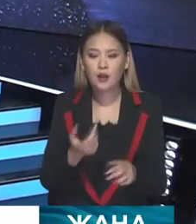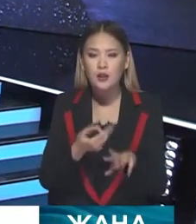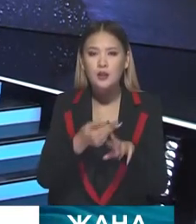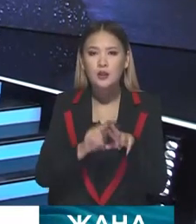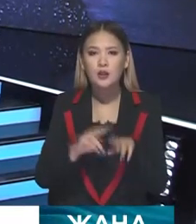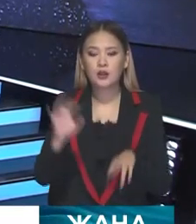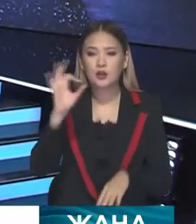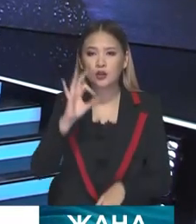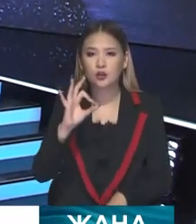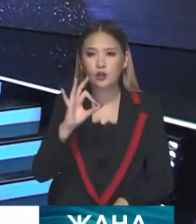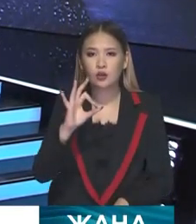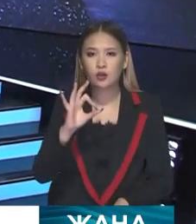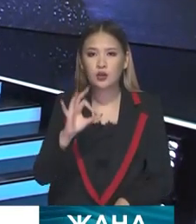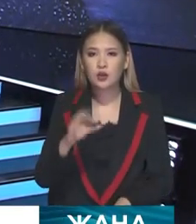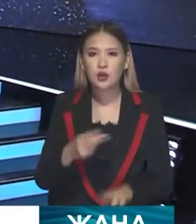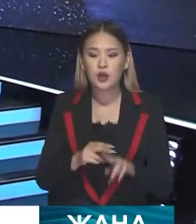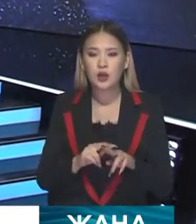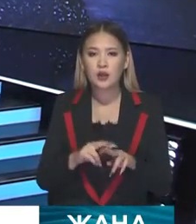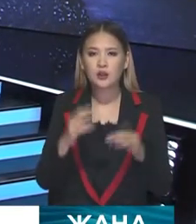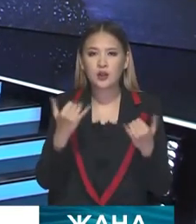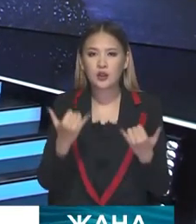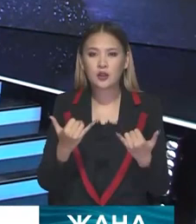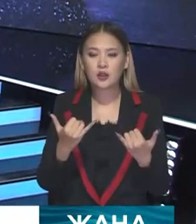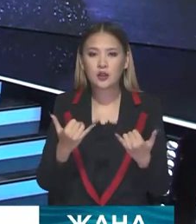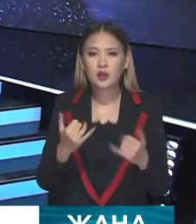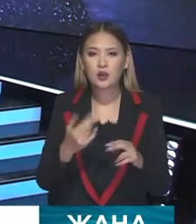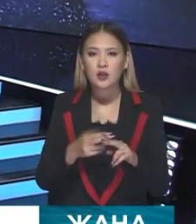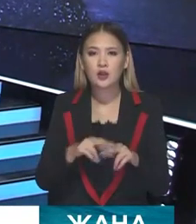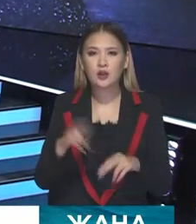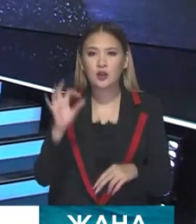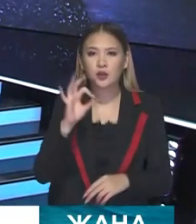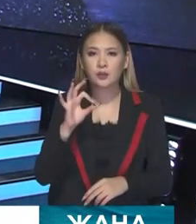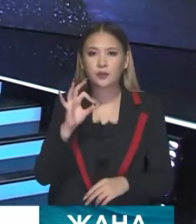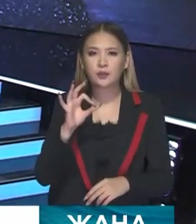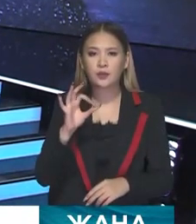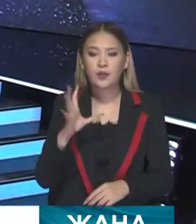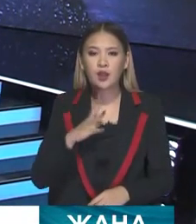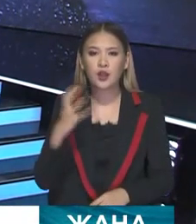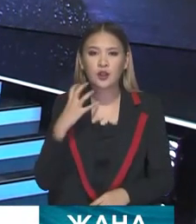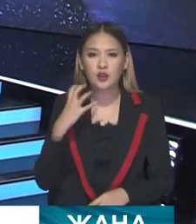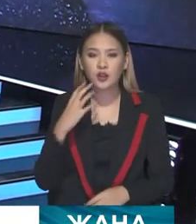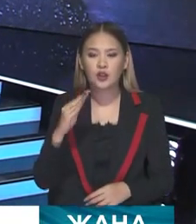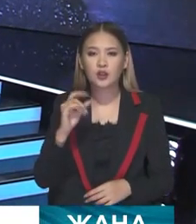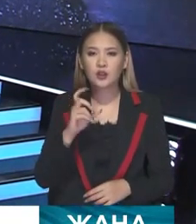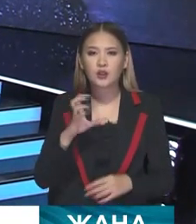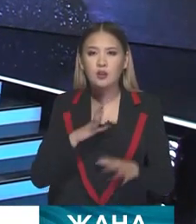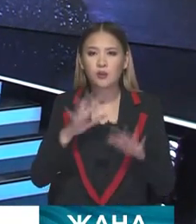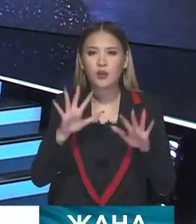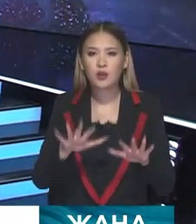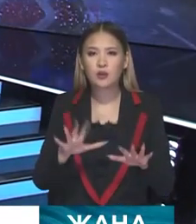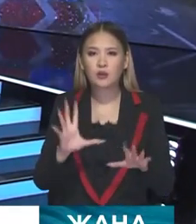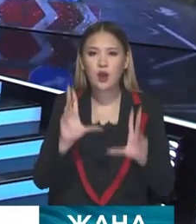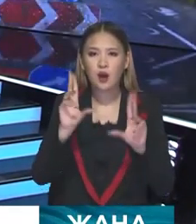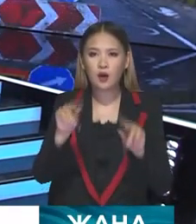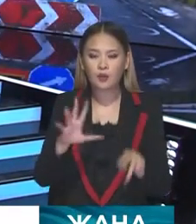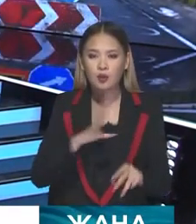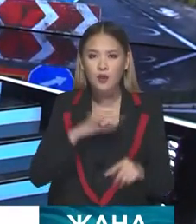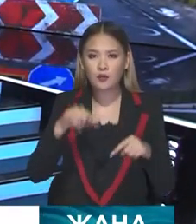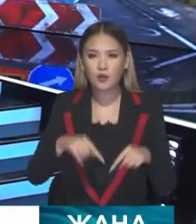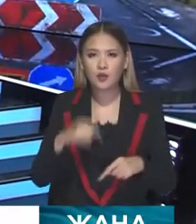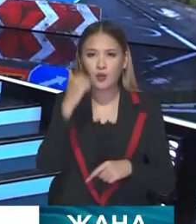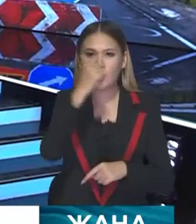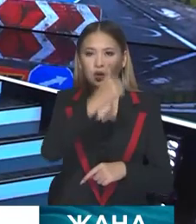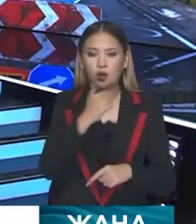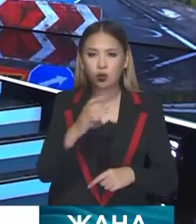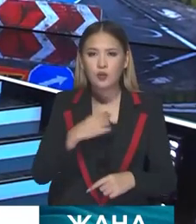бар. Мысалға мен сізге тоқталып өтейін, Қызылорда жер жазған. Біз Қызылорда жер жазған конкурсқаша, Қызылорда жер жазған халыққа уәде бердік. Былтырғы жылы уәде бердік. Мен өзім